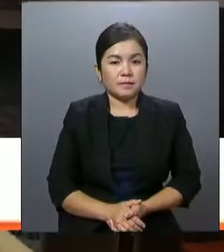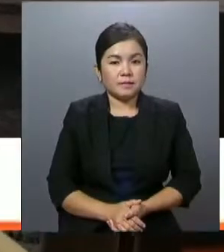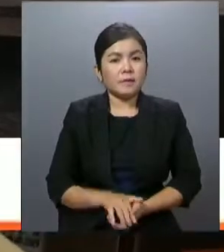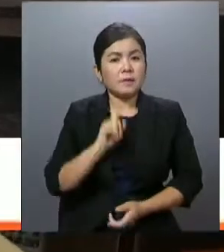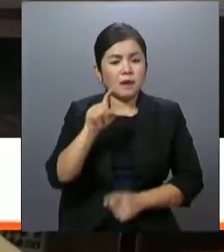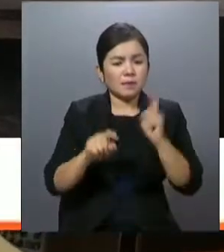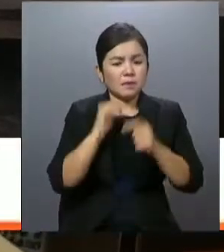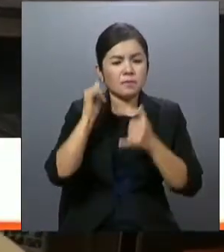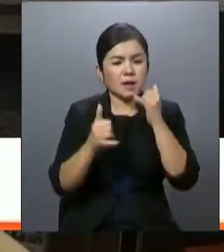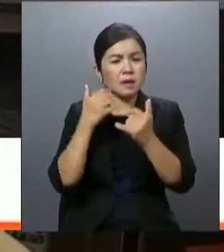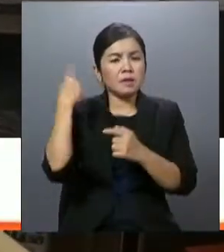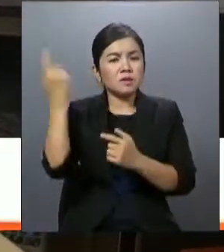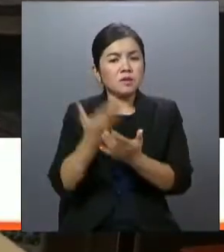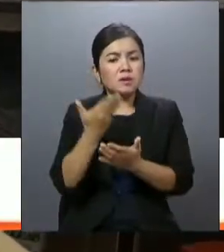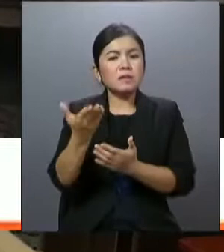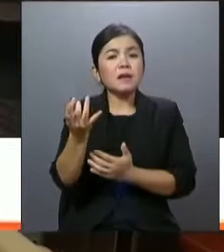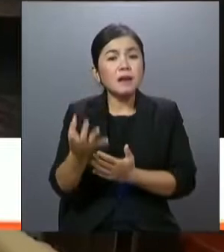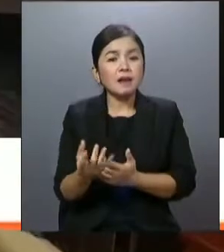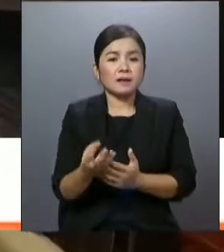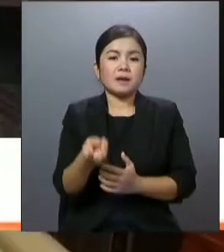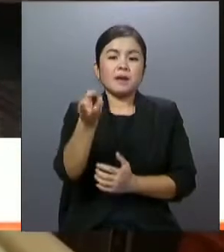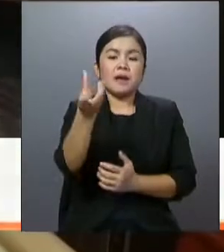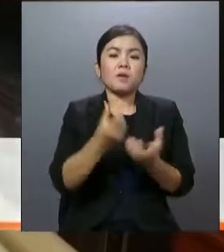ข้าวหลามก็มี